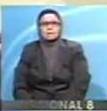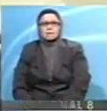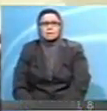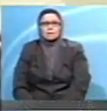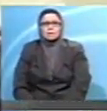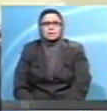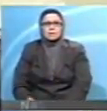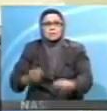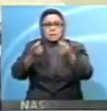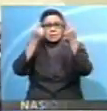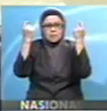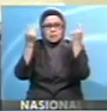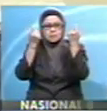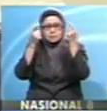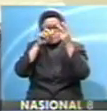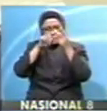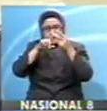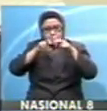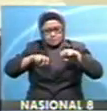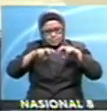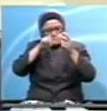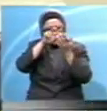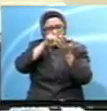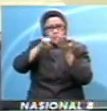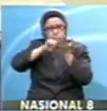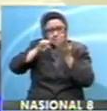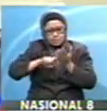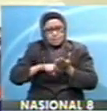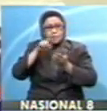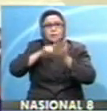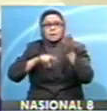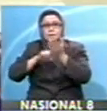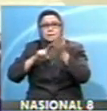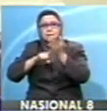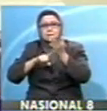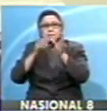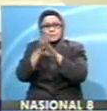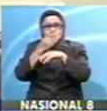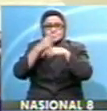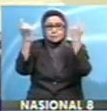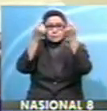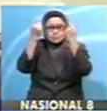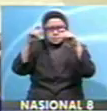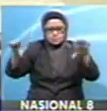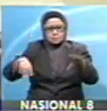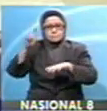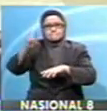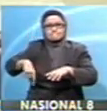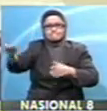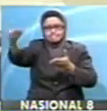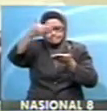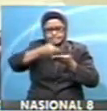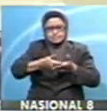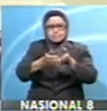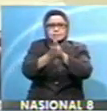dibatalkanutan kita akan meneliti Apakah bentuk-bentuk sambutan yang hendak dilaksanakan hendaklahemta permohonan daripada